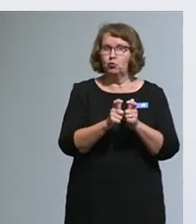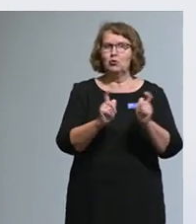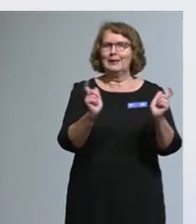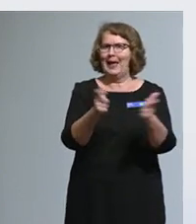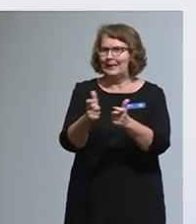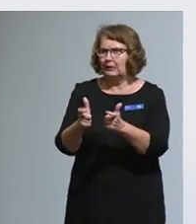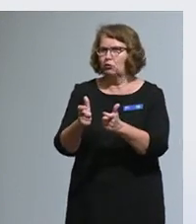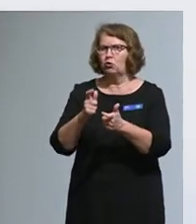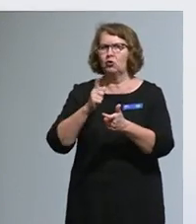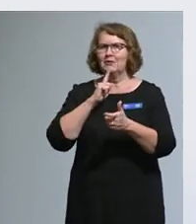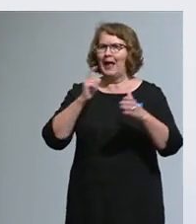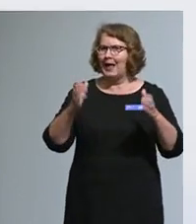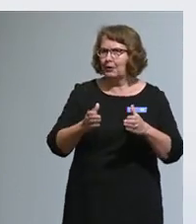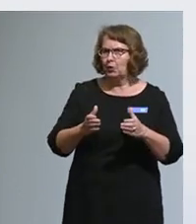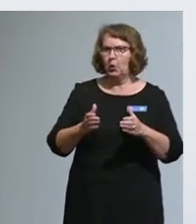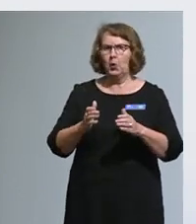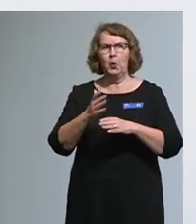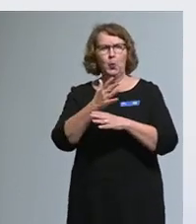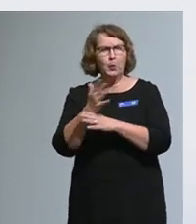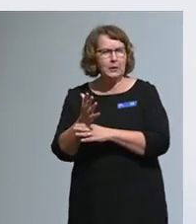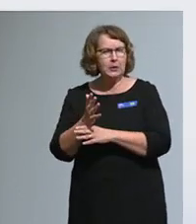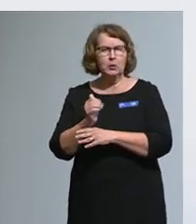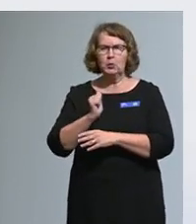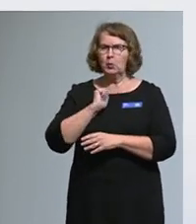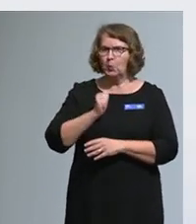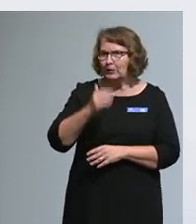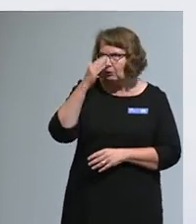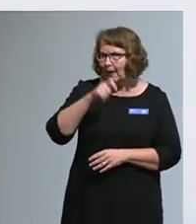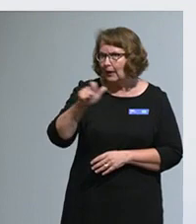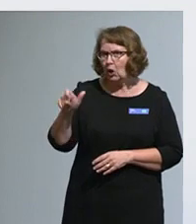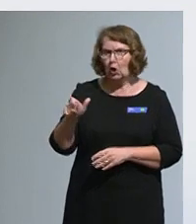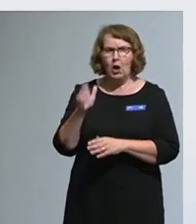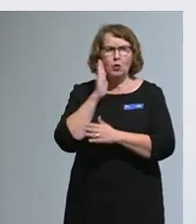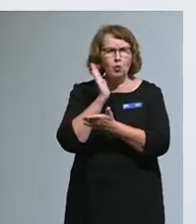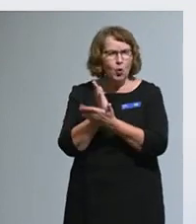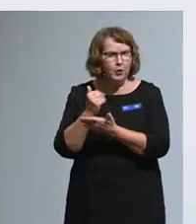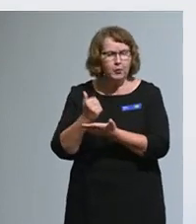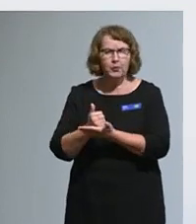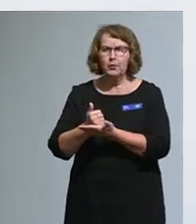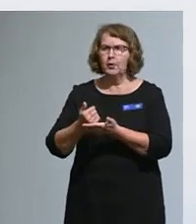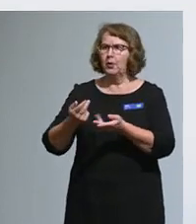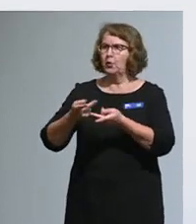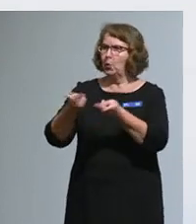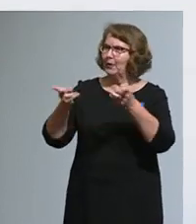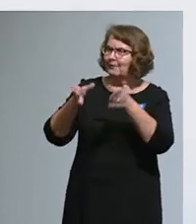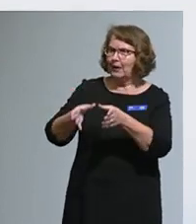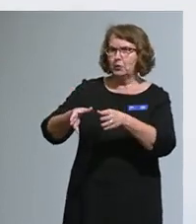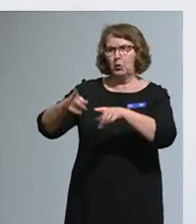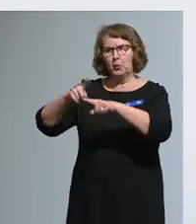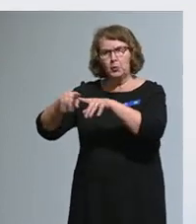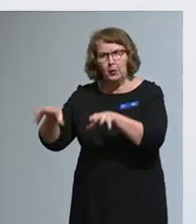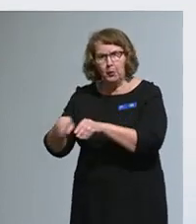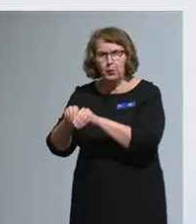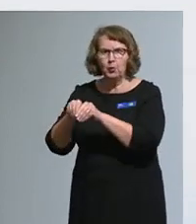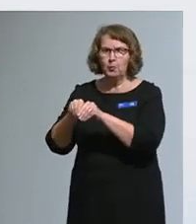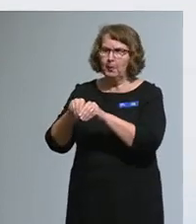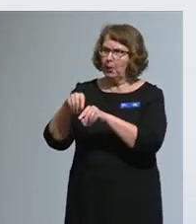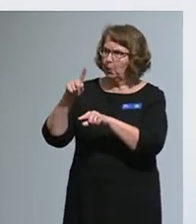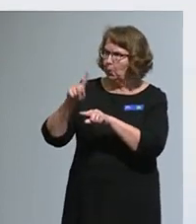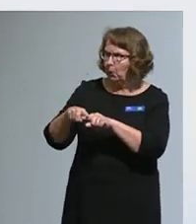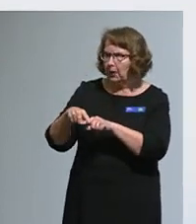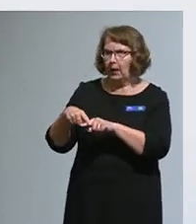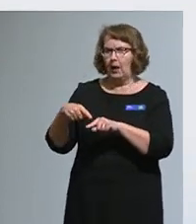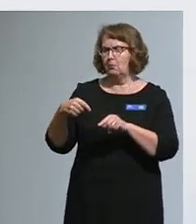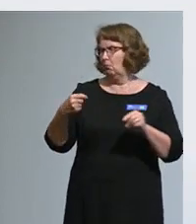säätiöille, yrityksille, yksityisille henkilöille, asunto-osakeyhtiöille, julkiselle sektorille, kuntayhtymille, kunnille